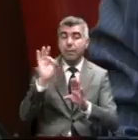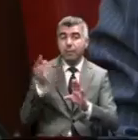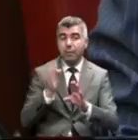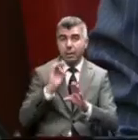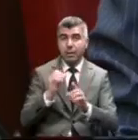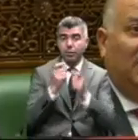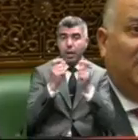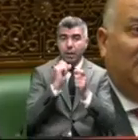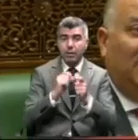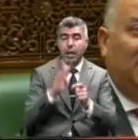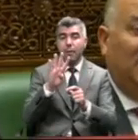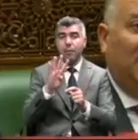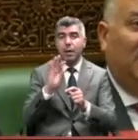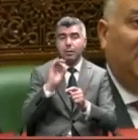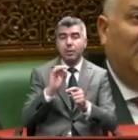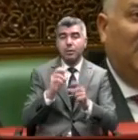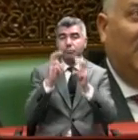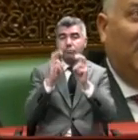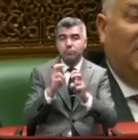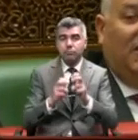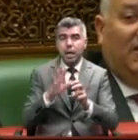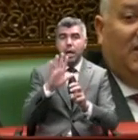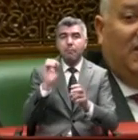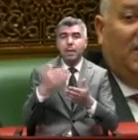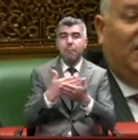رابعا المغرب يخسر اكثر